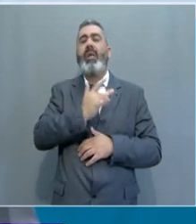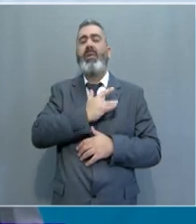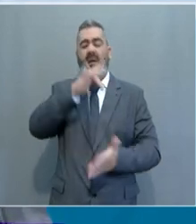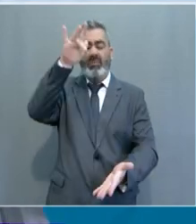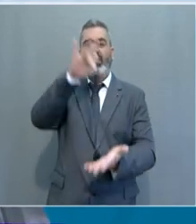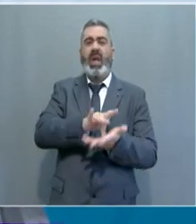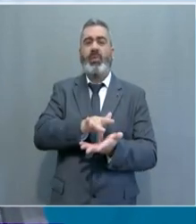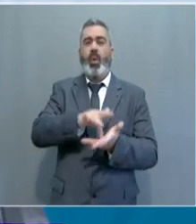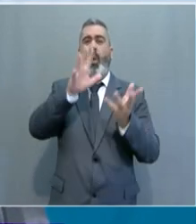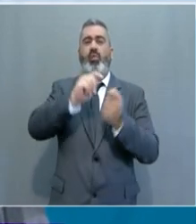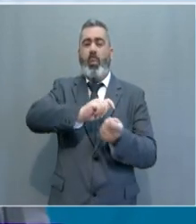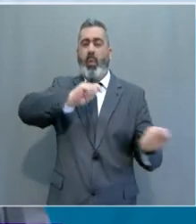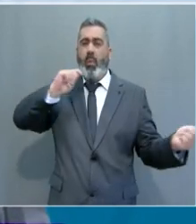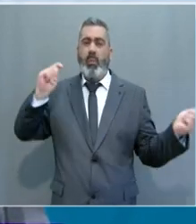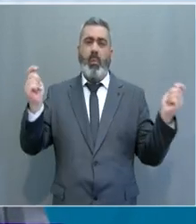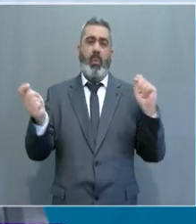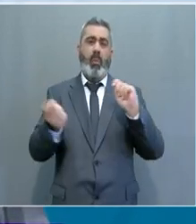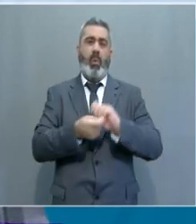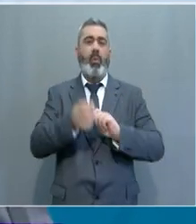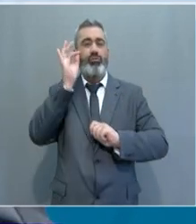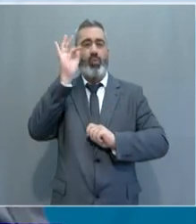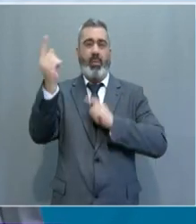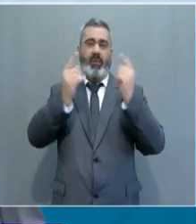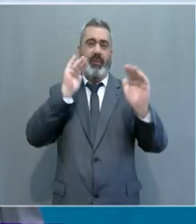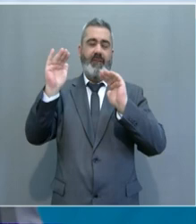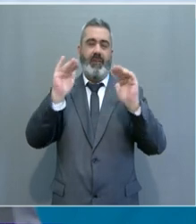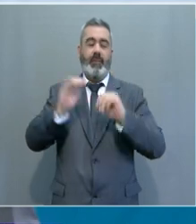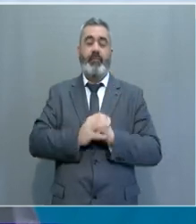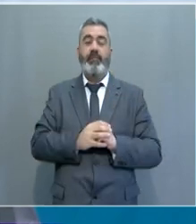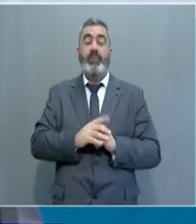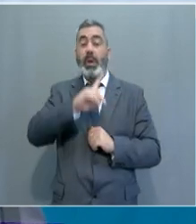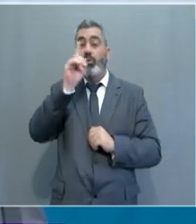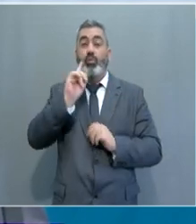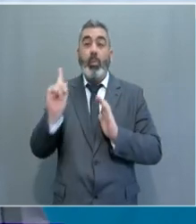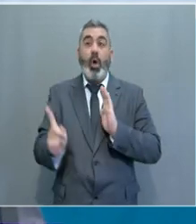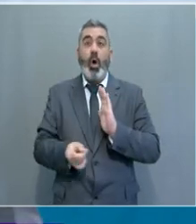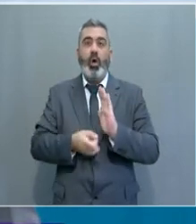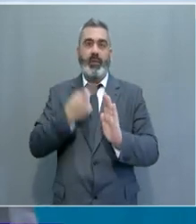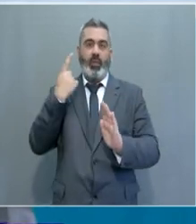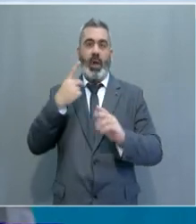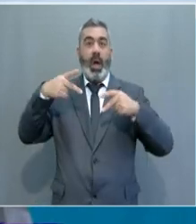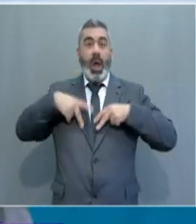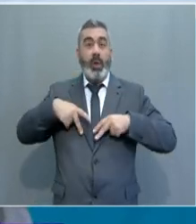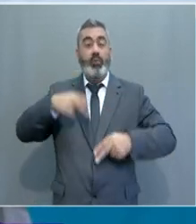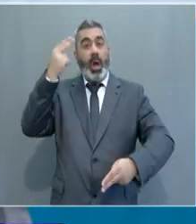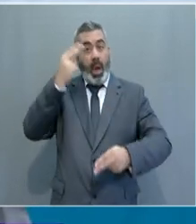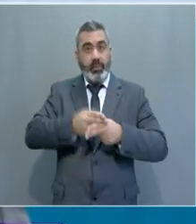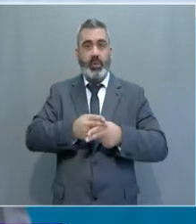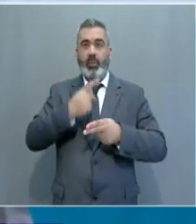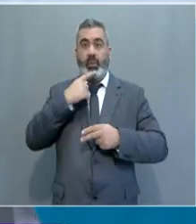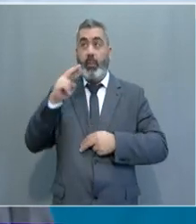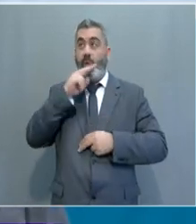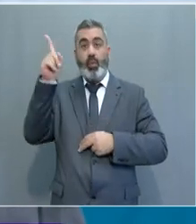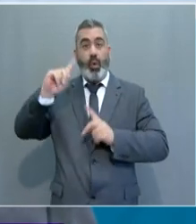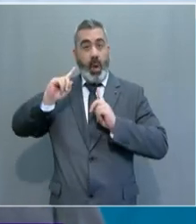αναπτυξιακής μετάβασης. Είναι ίσως η πρώτη φορά, το γνωρίζετε, που η πολιτεία επίσημα με την απόφαση του